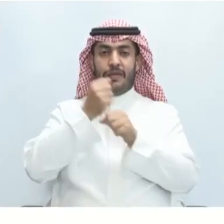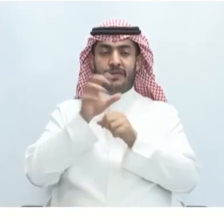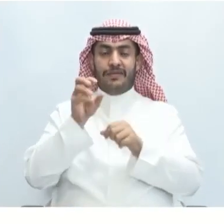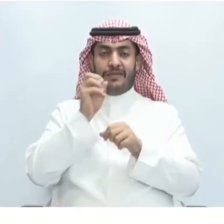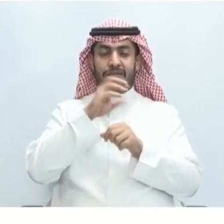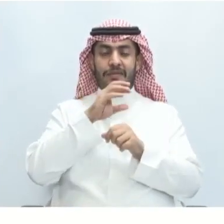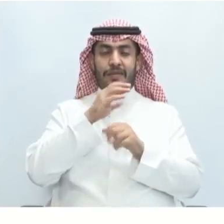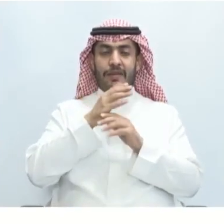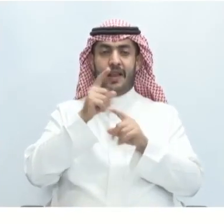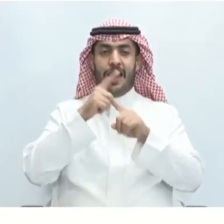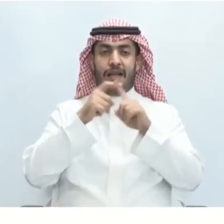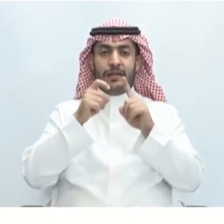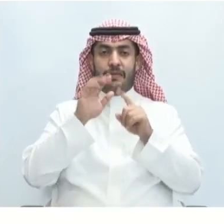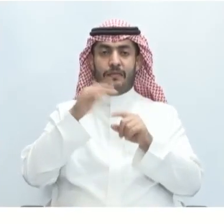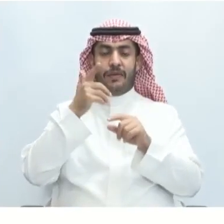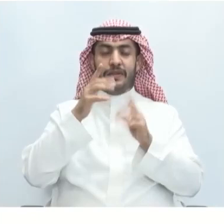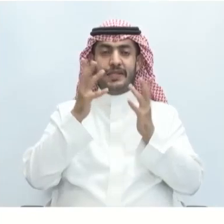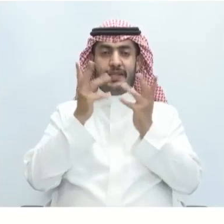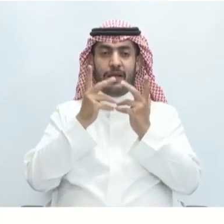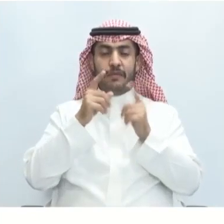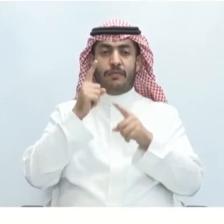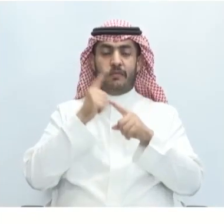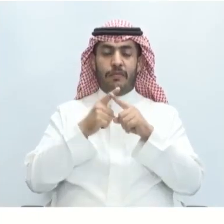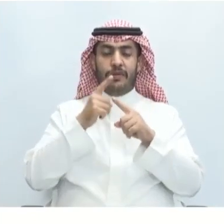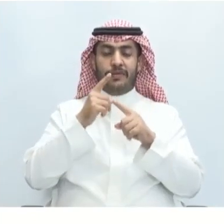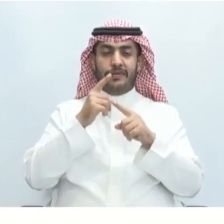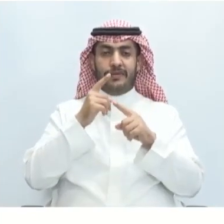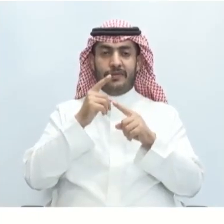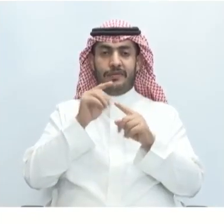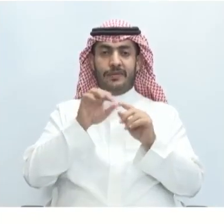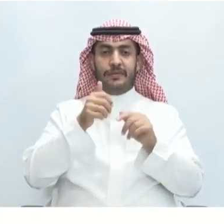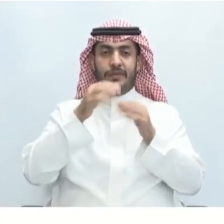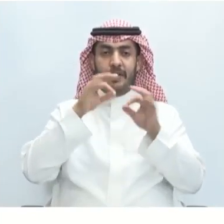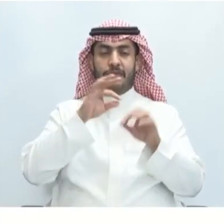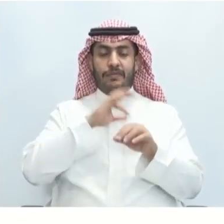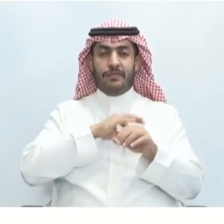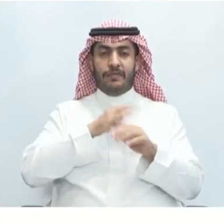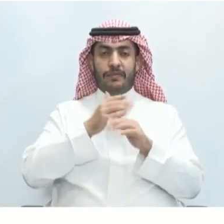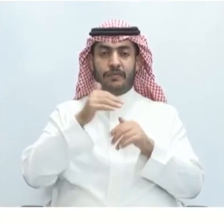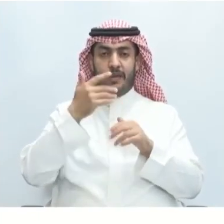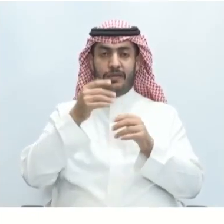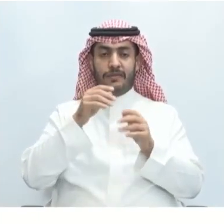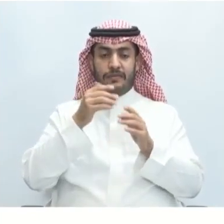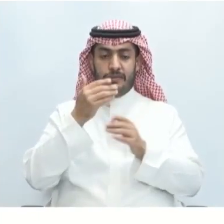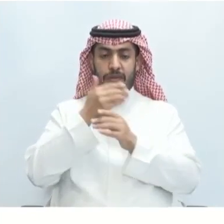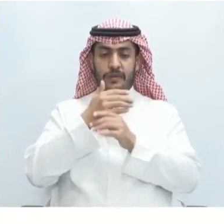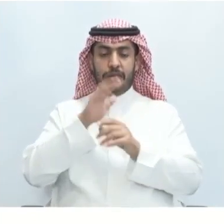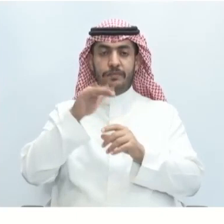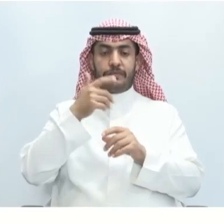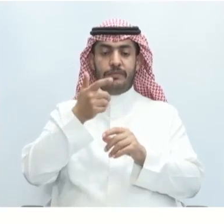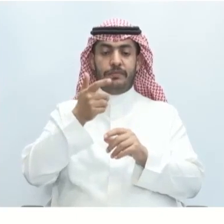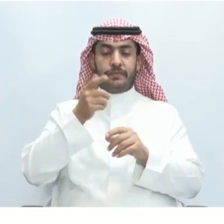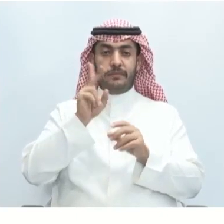صيغه في الاكسل ومن ثم سيحسب لك مباشره ايرادات الركاب بعد ادخالها كذلك ايرادات